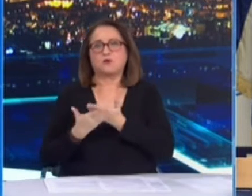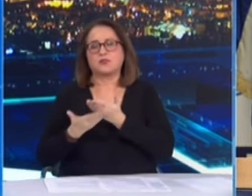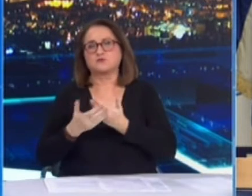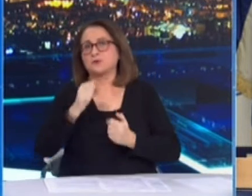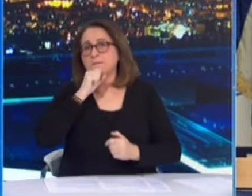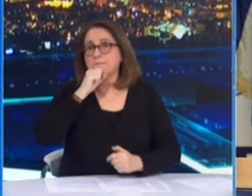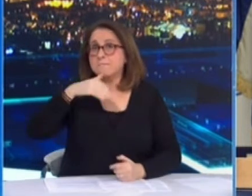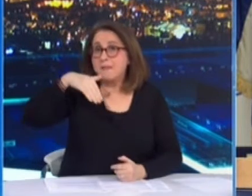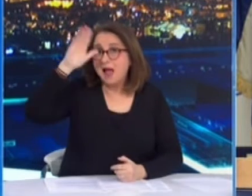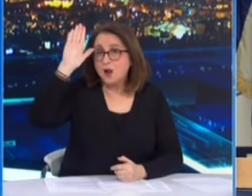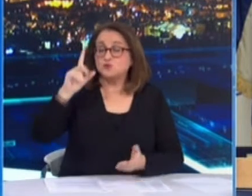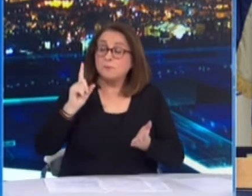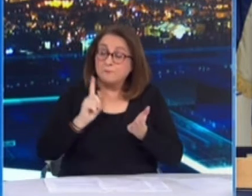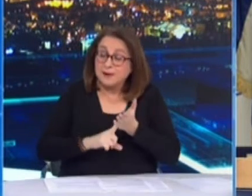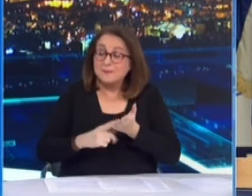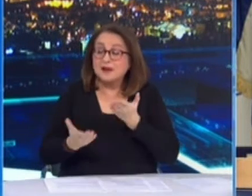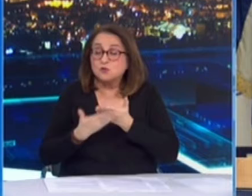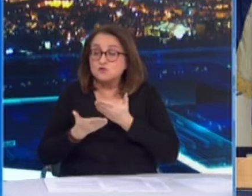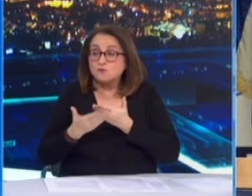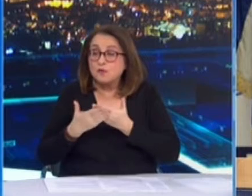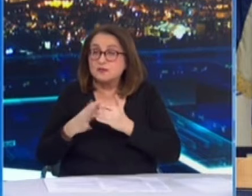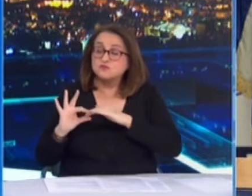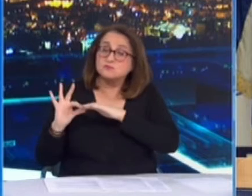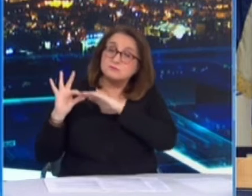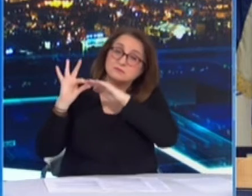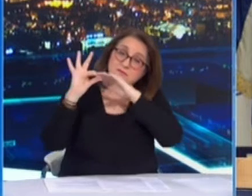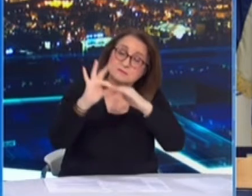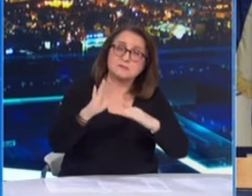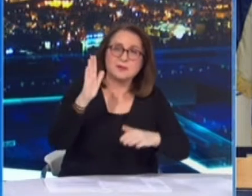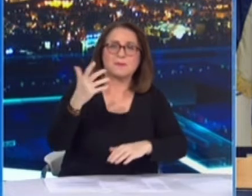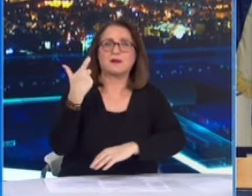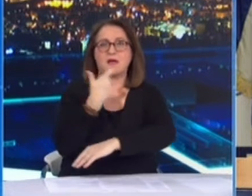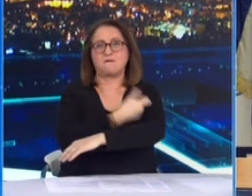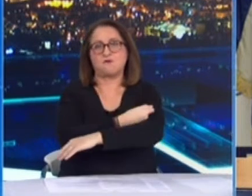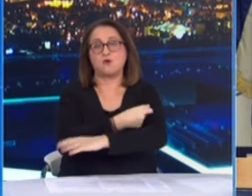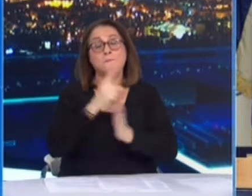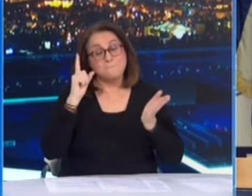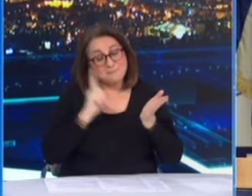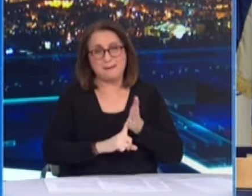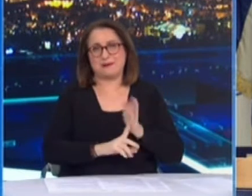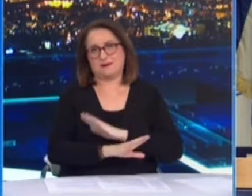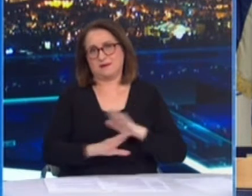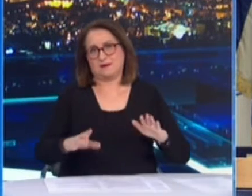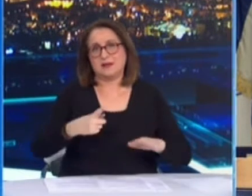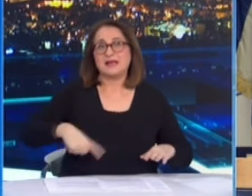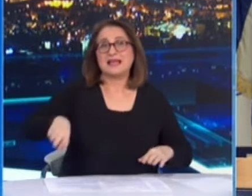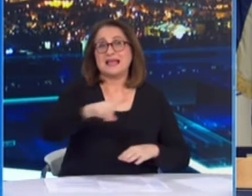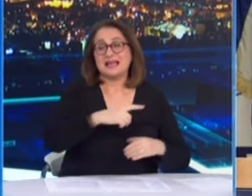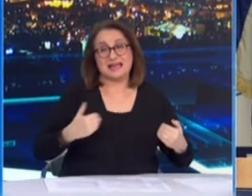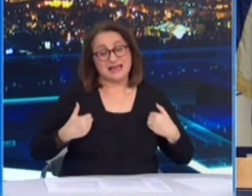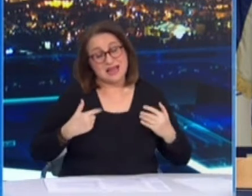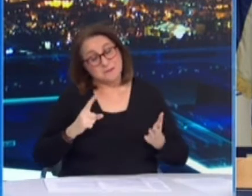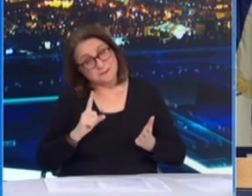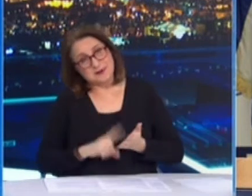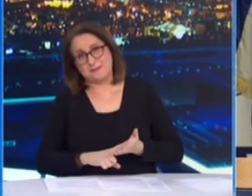ηλικιωμένα άτομα να πάνε στους τόπους εμβολιασμού. Είναι ένα είδος αντίδωρου για τη